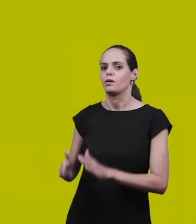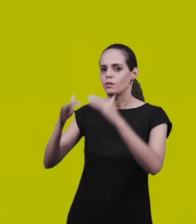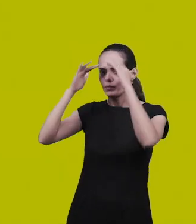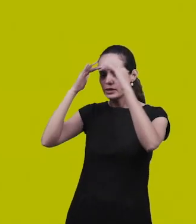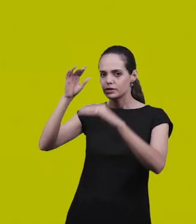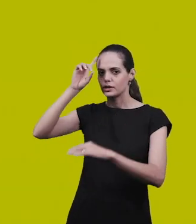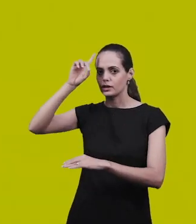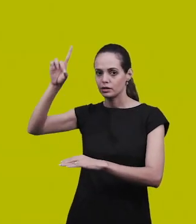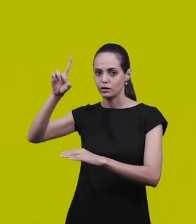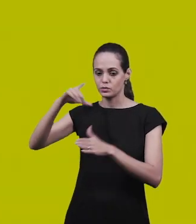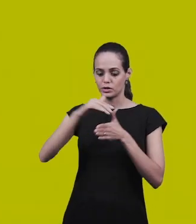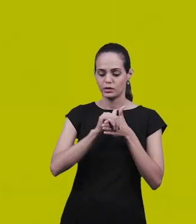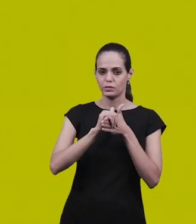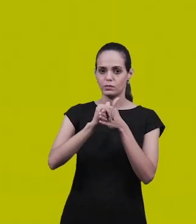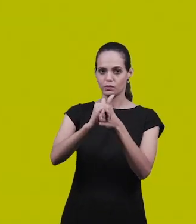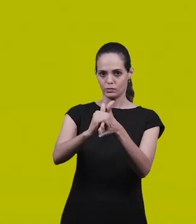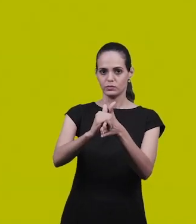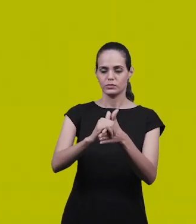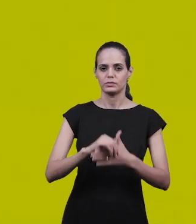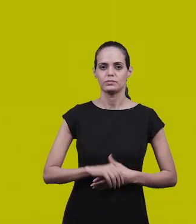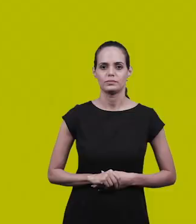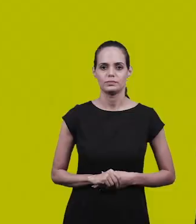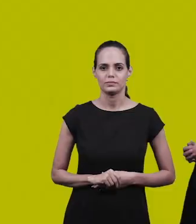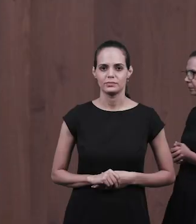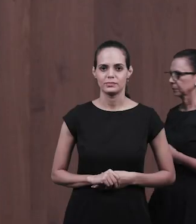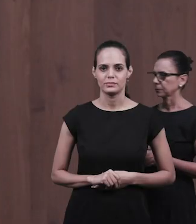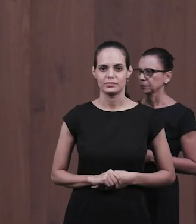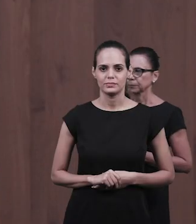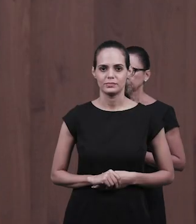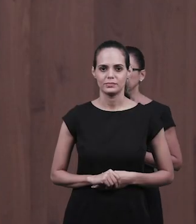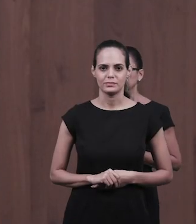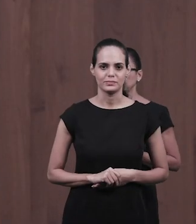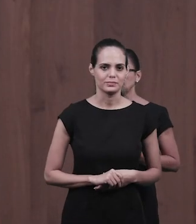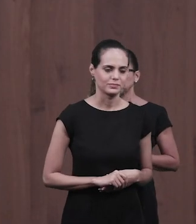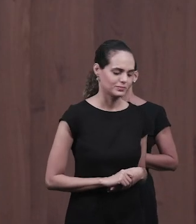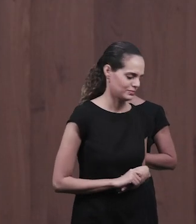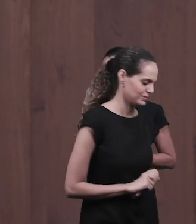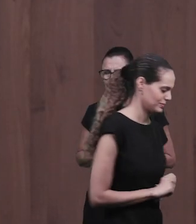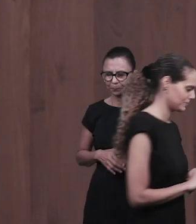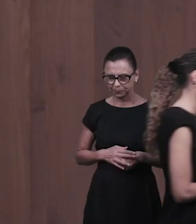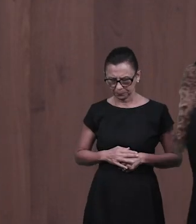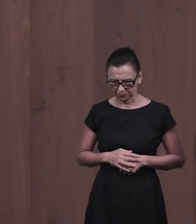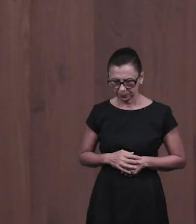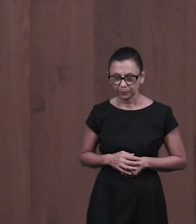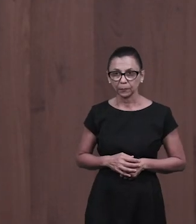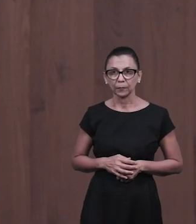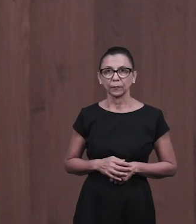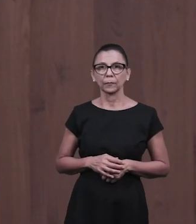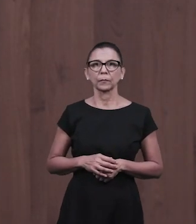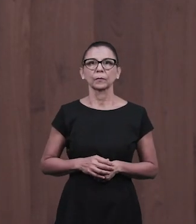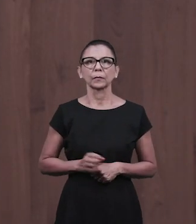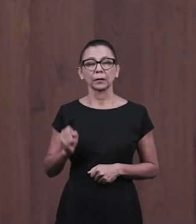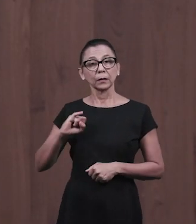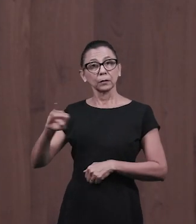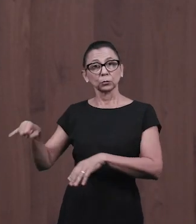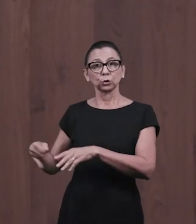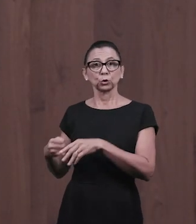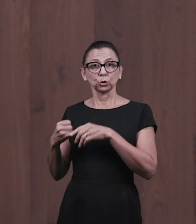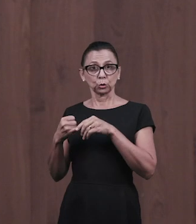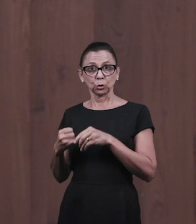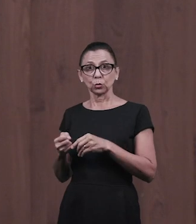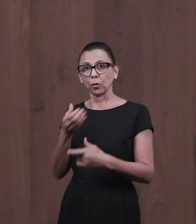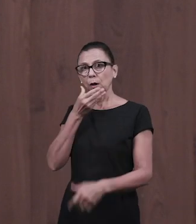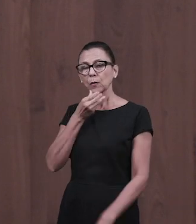conduire par où vous irez. » Josué était un assistant de Moïse qui était toujours à son